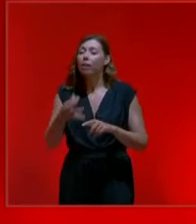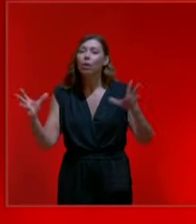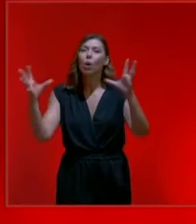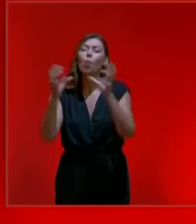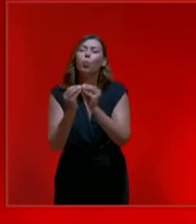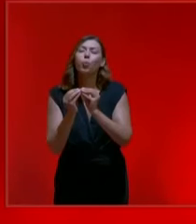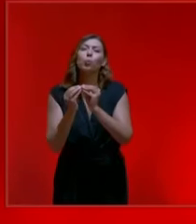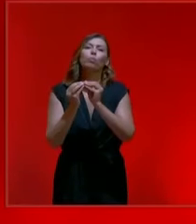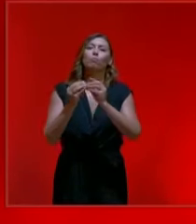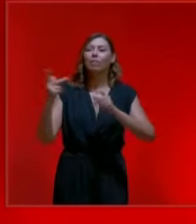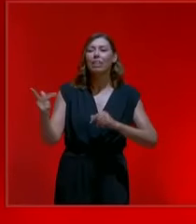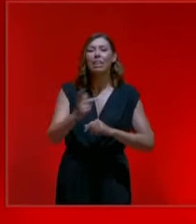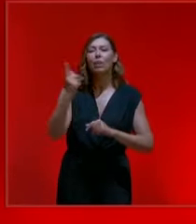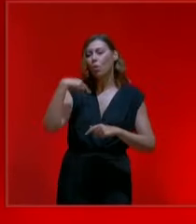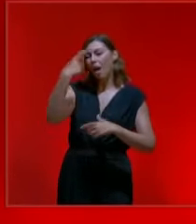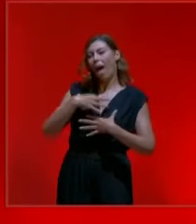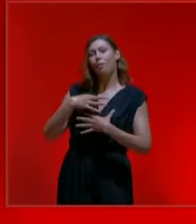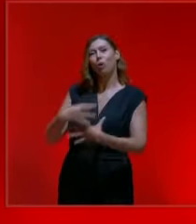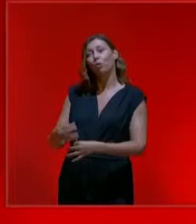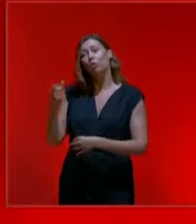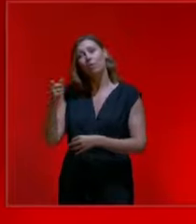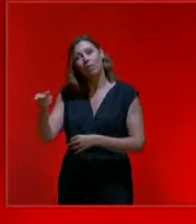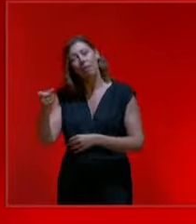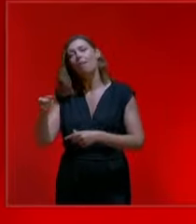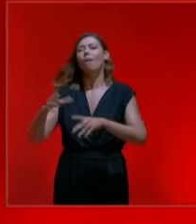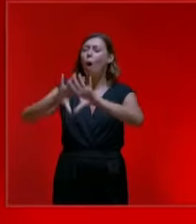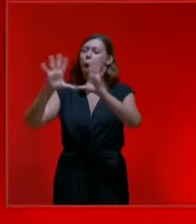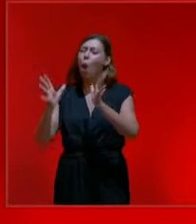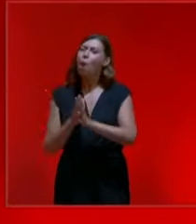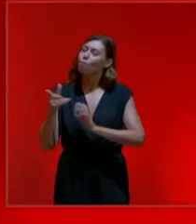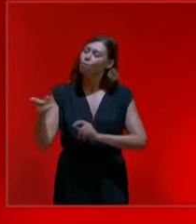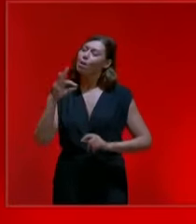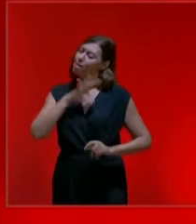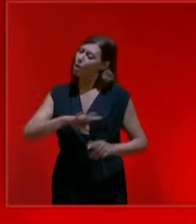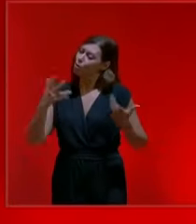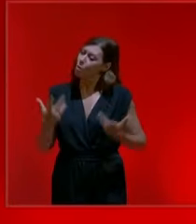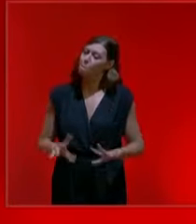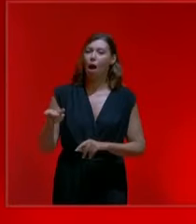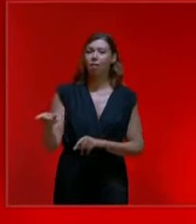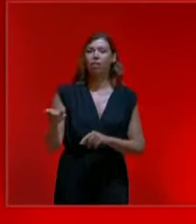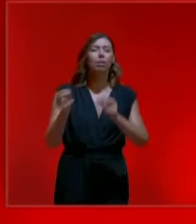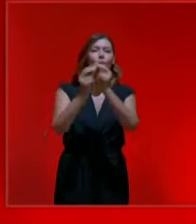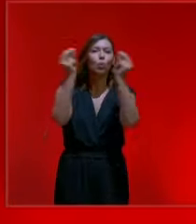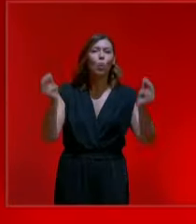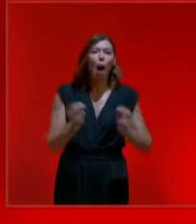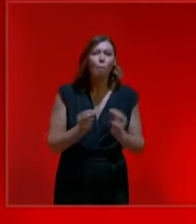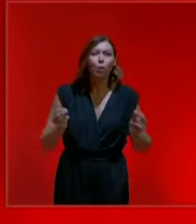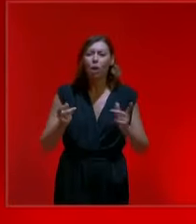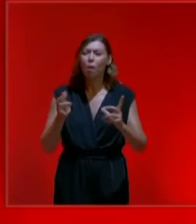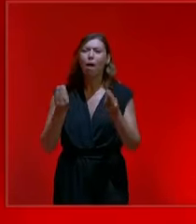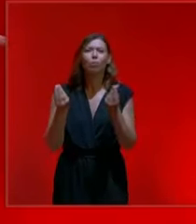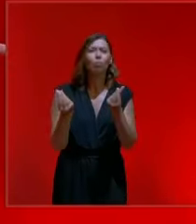θεσμούς κοινωνικής εκπροσώπησης και μπόρεσε να πολλαπλασιάσει τα αποτελέσματα, τα